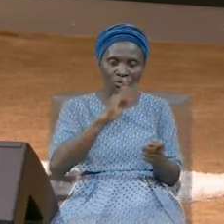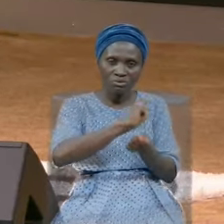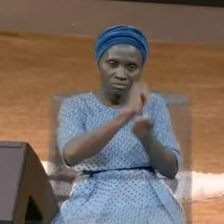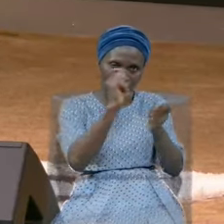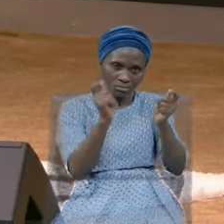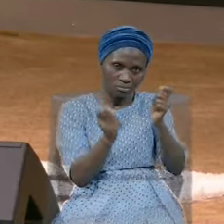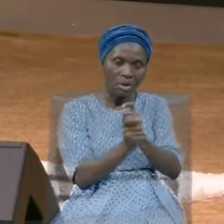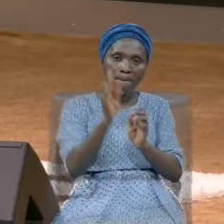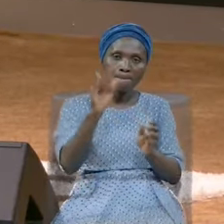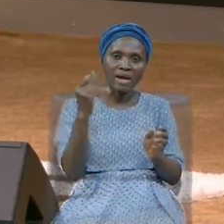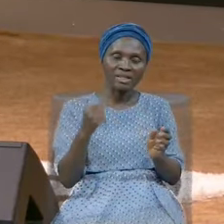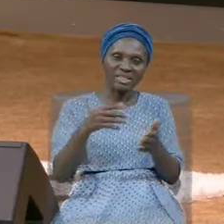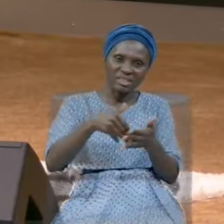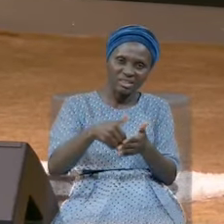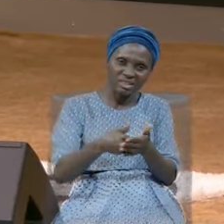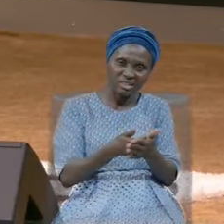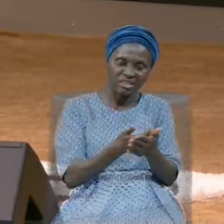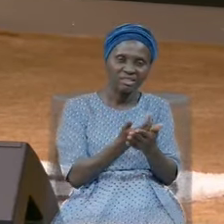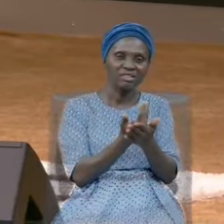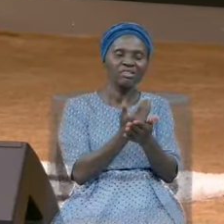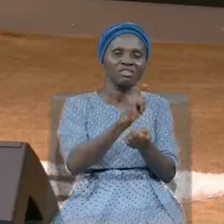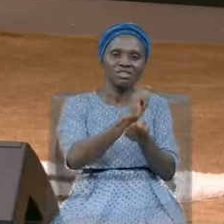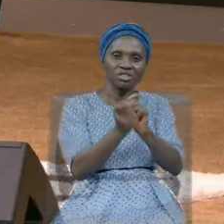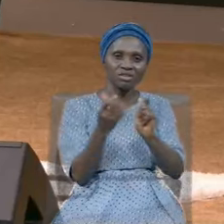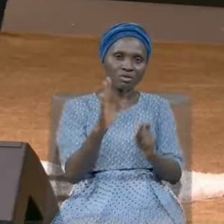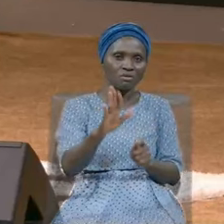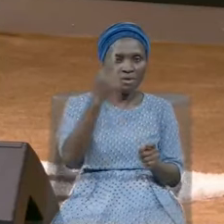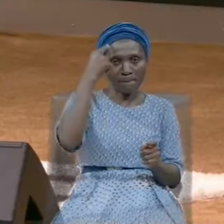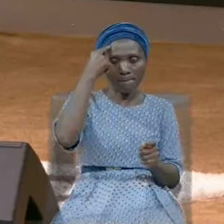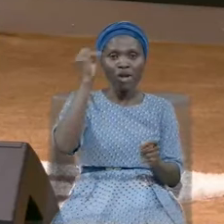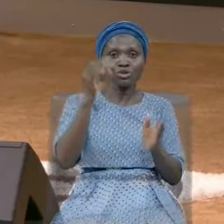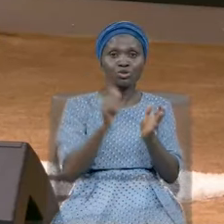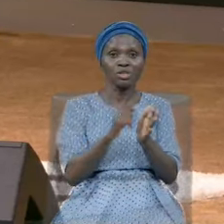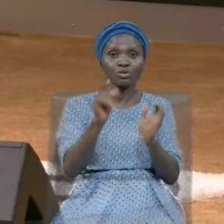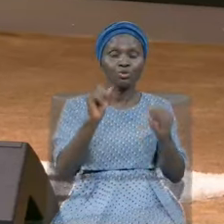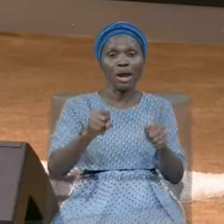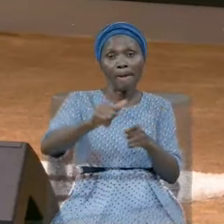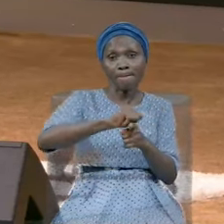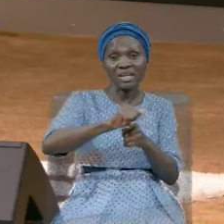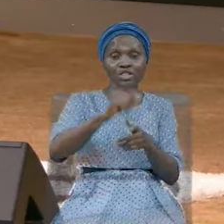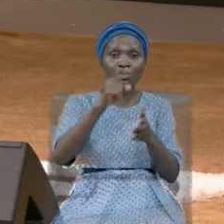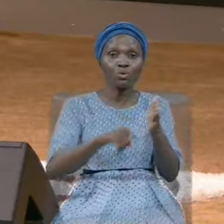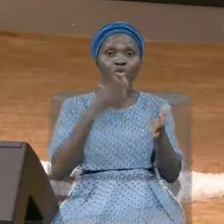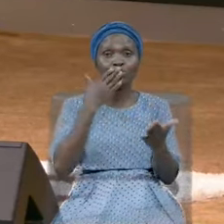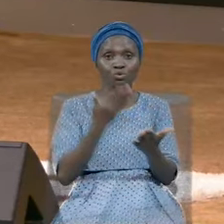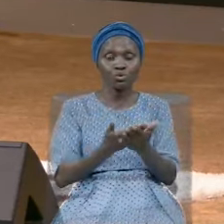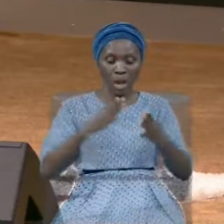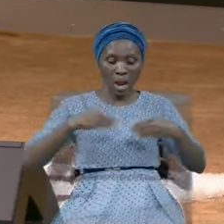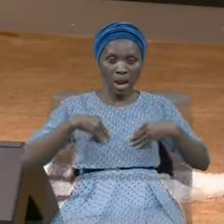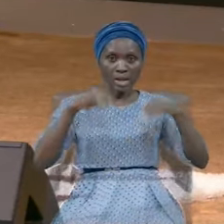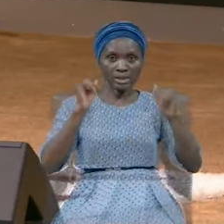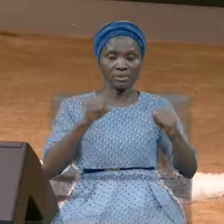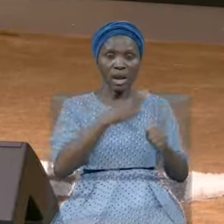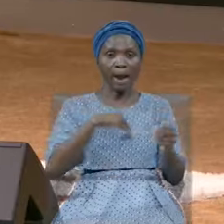l'intelligence, afin que vous discerniez quelle est la volonté de Dieu, ce qui est bon, agréable